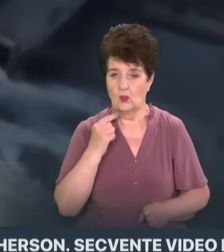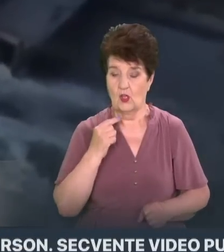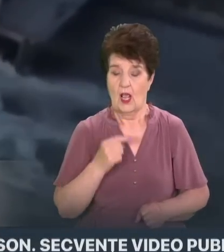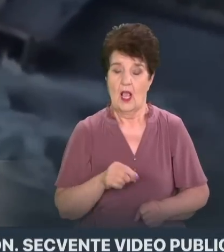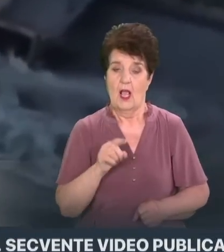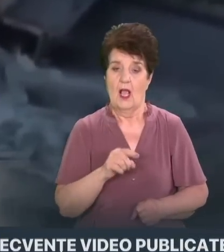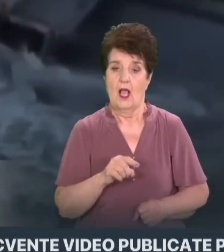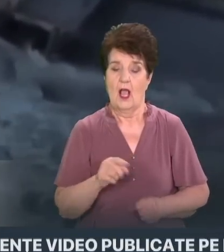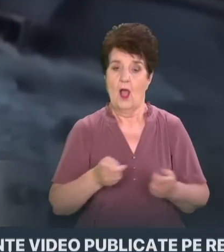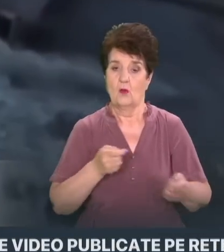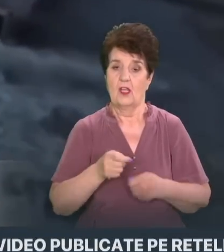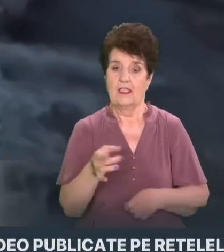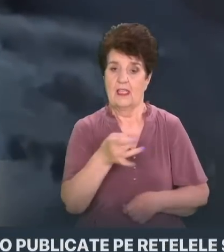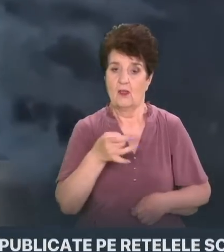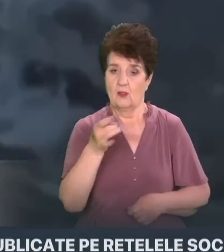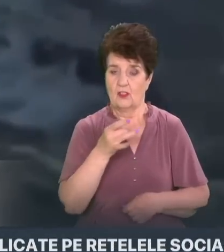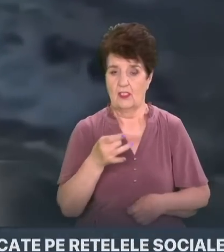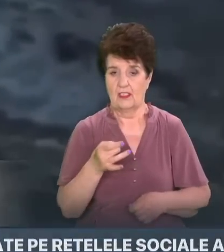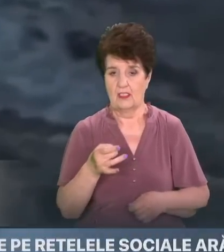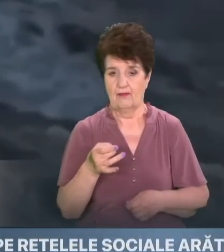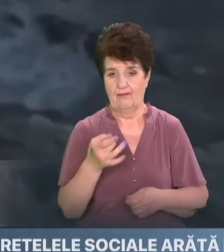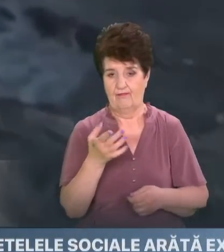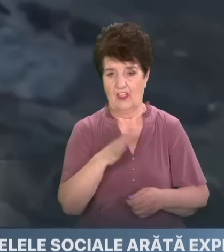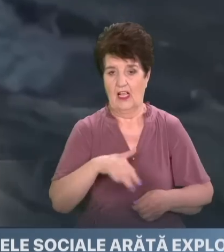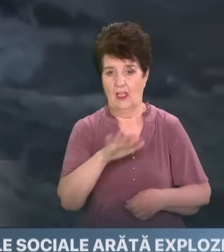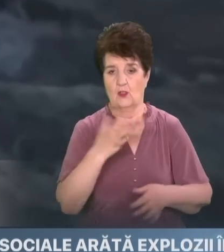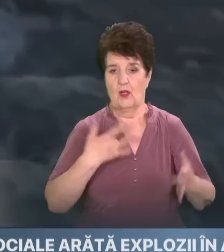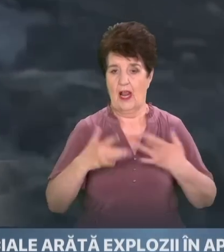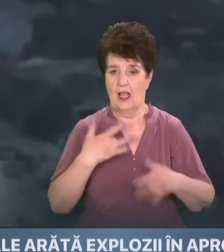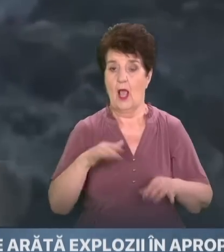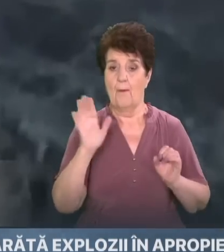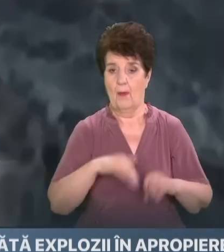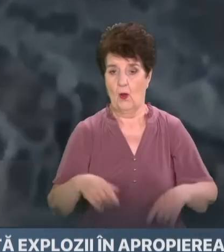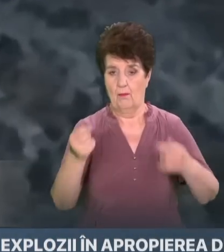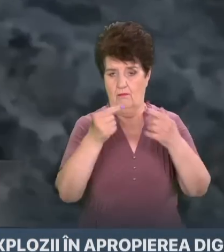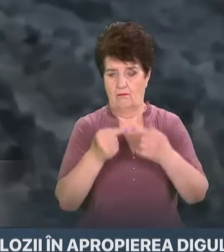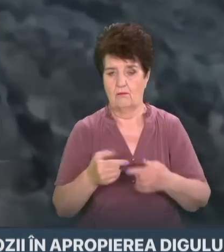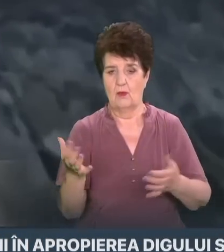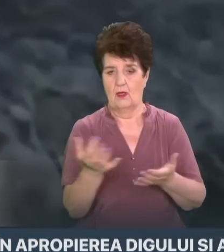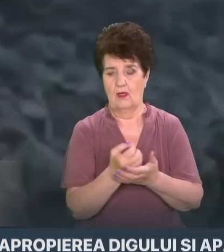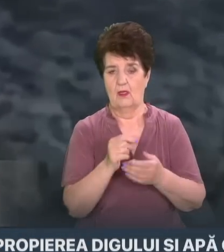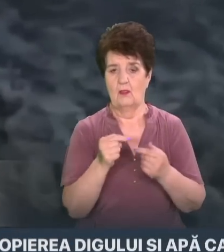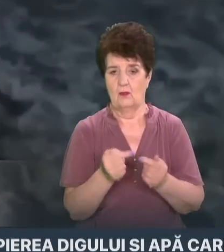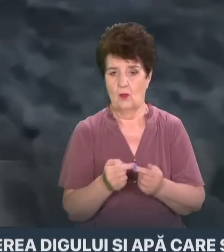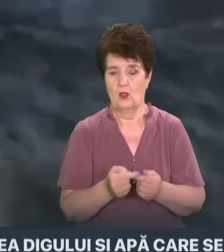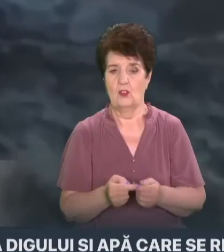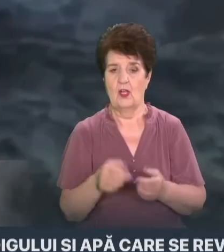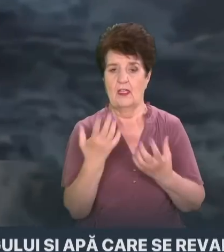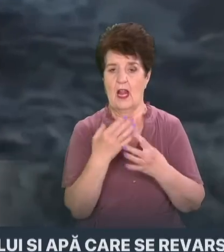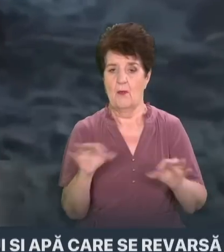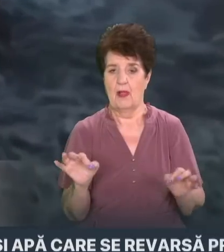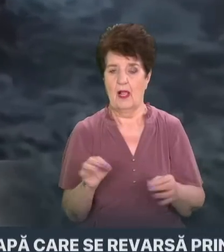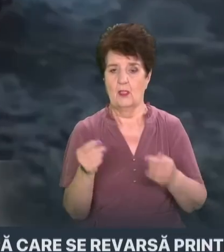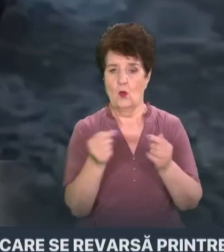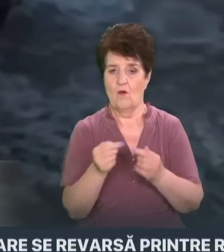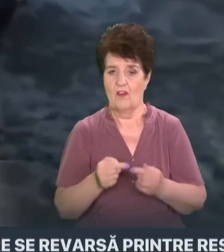de ocupație din regiune au negat inițial acest lucru, dar ulterior au confirmat distrugerea acestei. Actul deliberat este